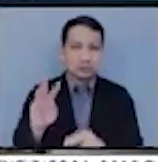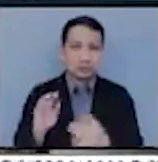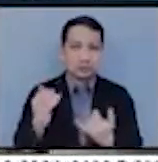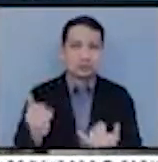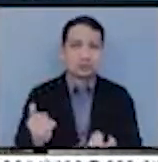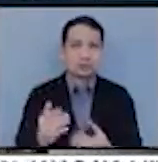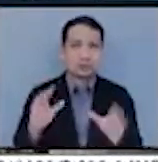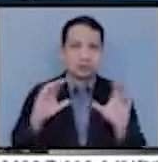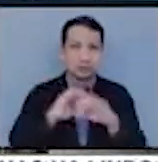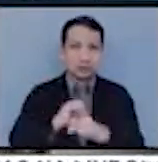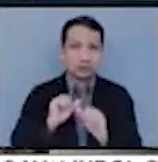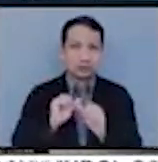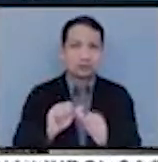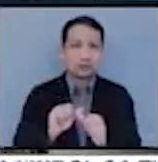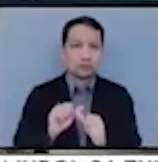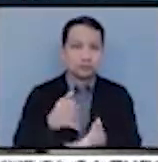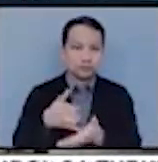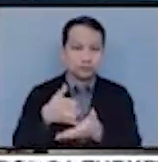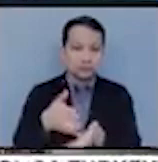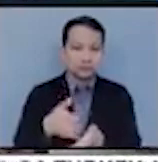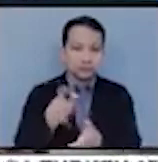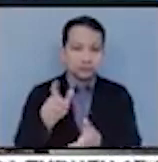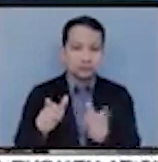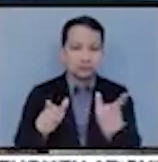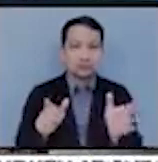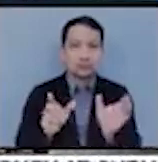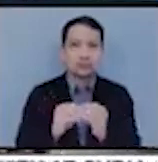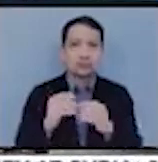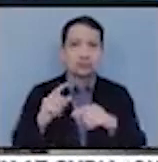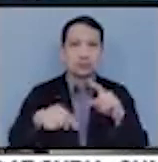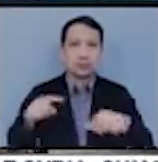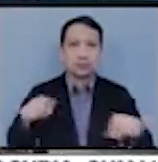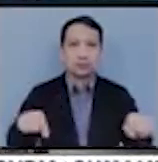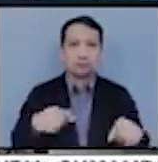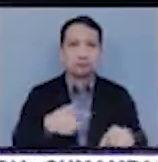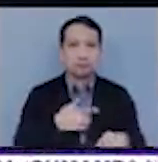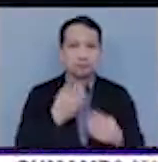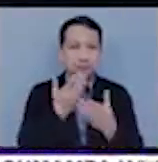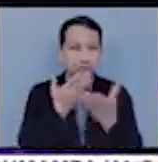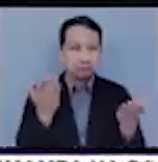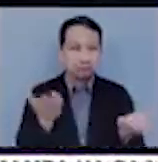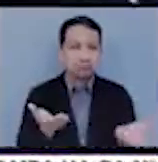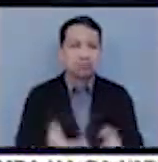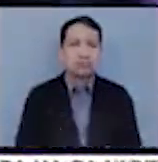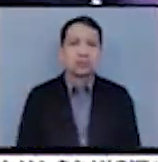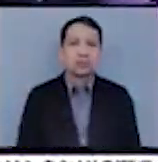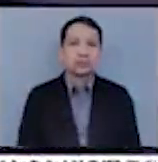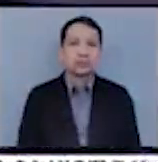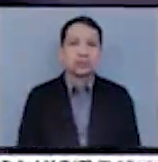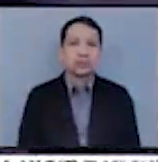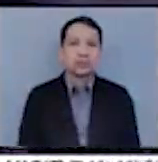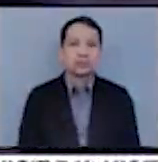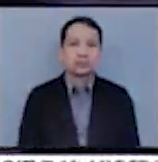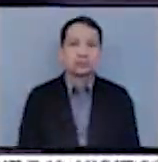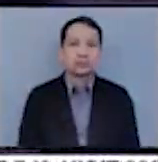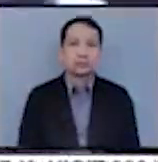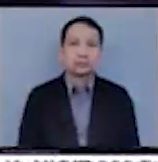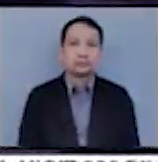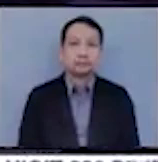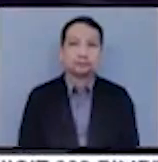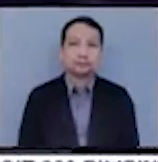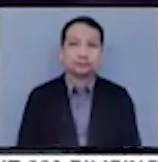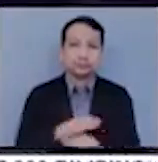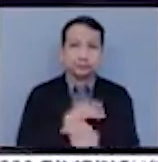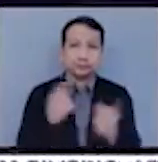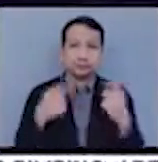na Grammys 2023, umani ng samut-saring reaksyon. Napuno na mga kaganapan ang katatapos lamang na 65th